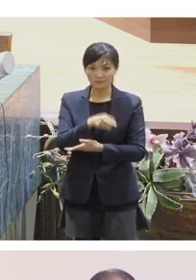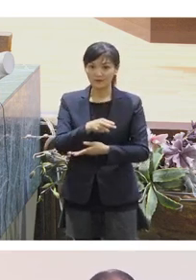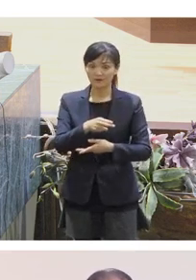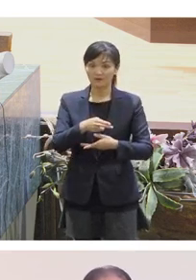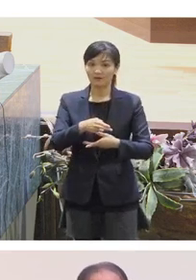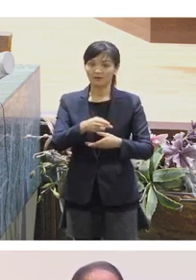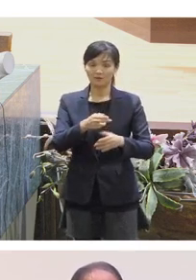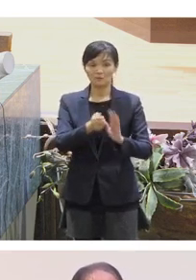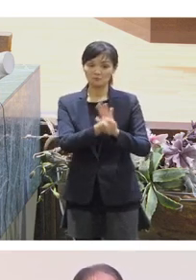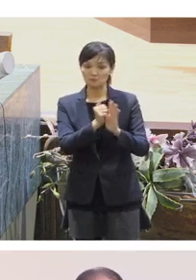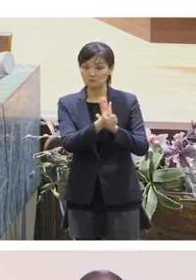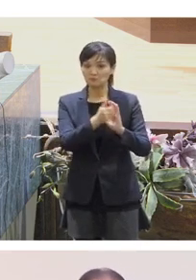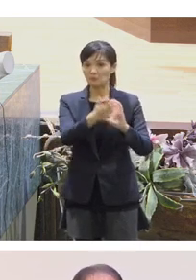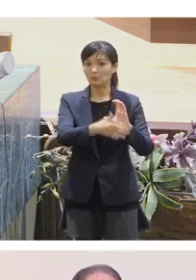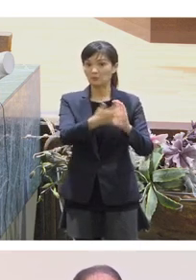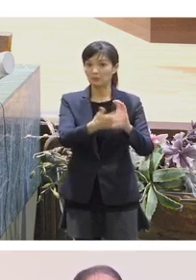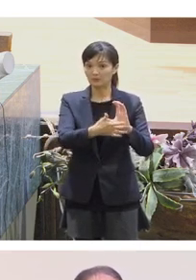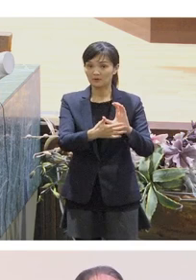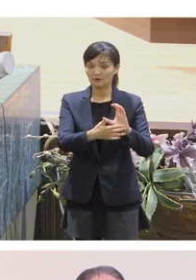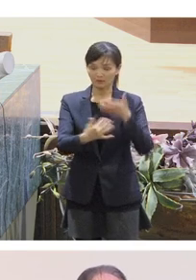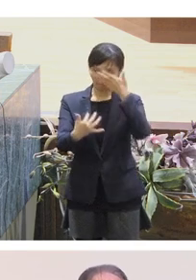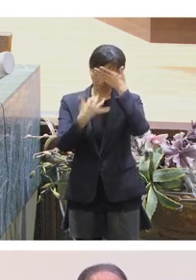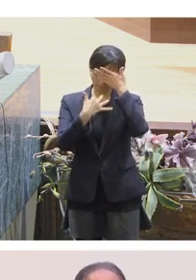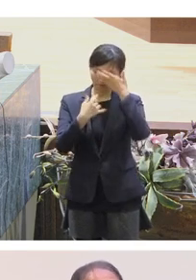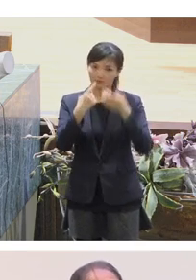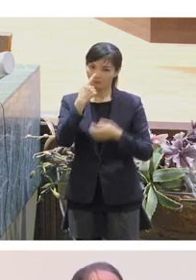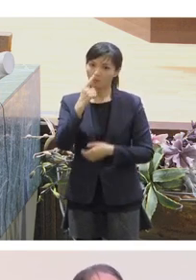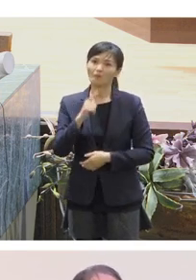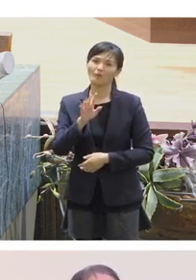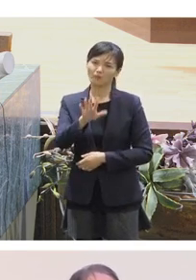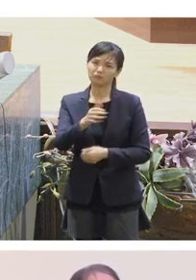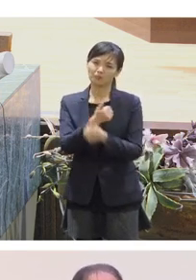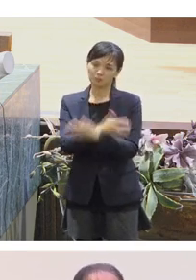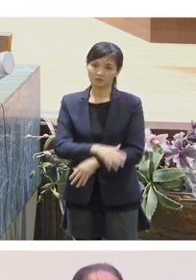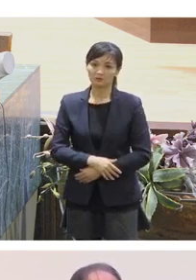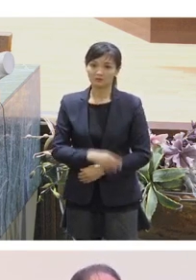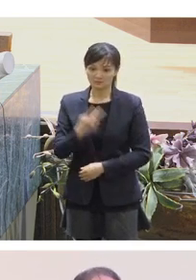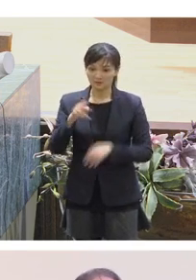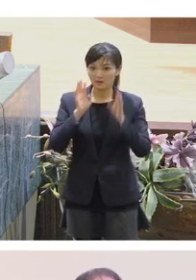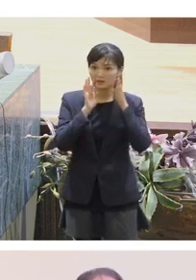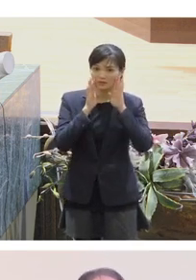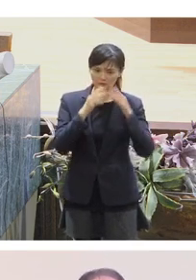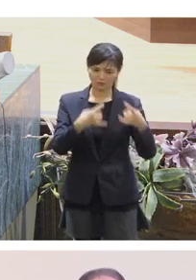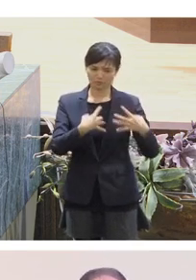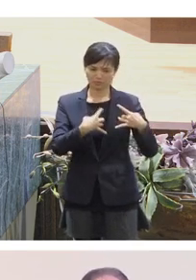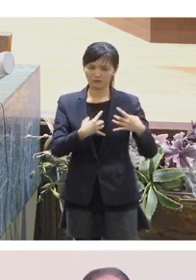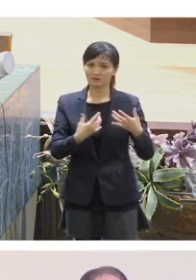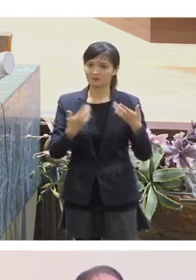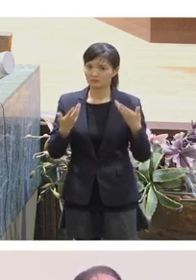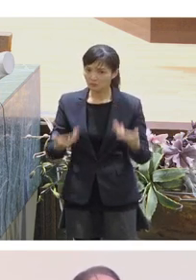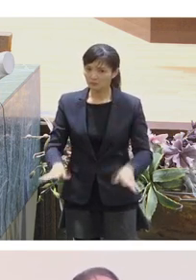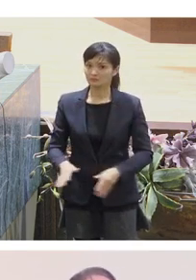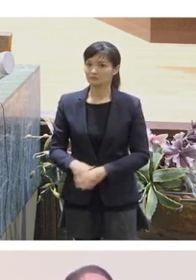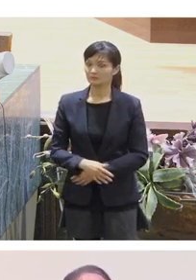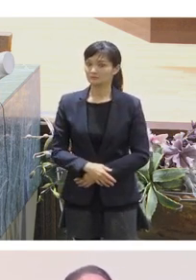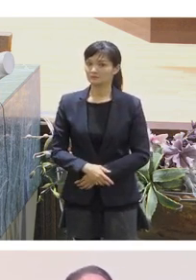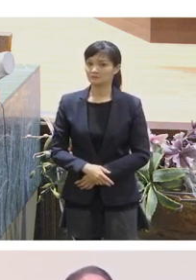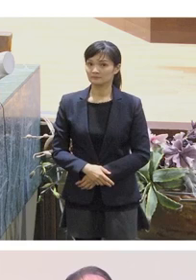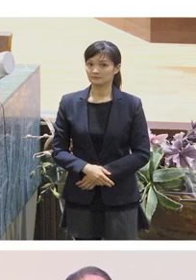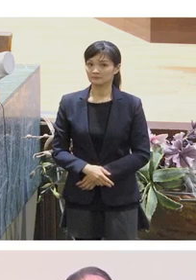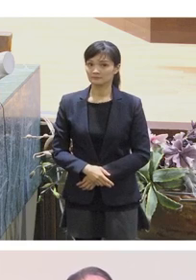演戏来陷害你的，这都有。那当然不用说脸书被出征了哈。但是我觉